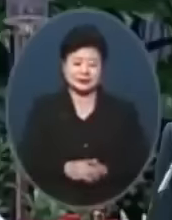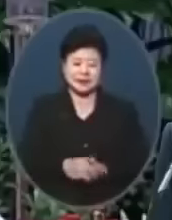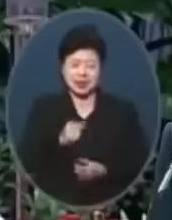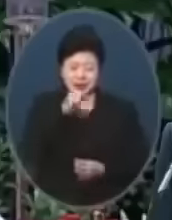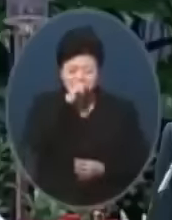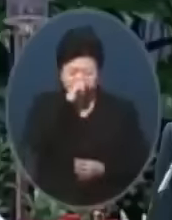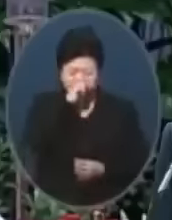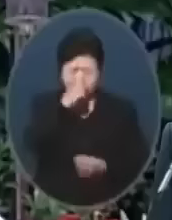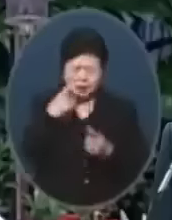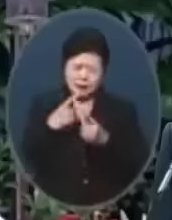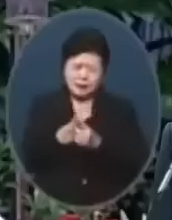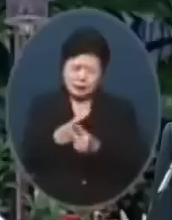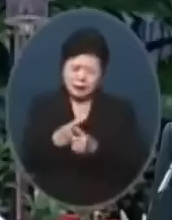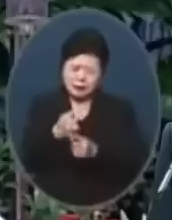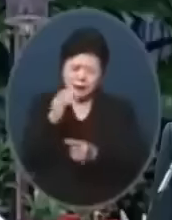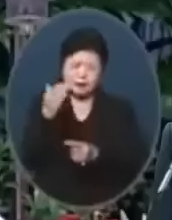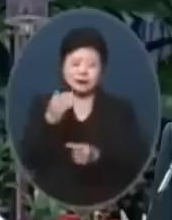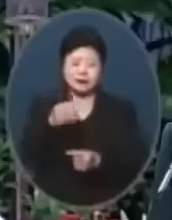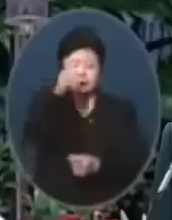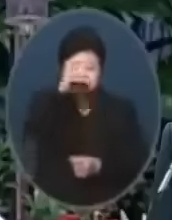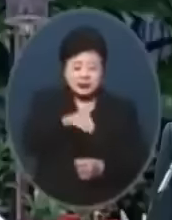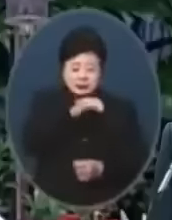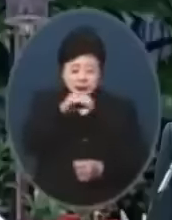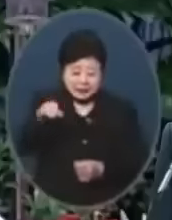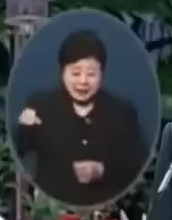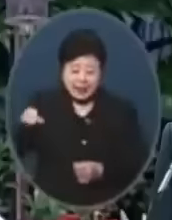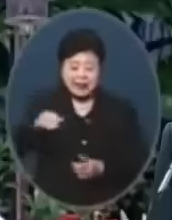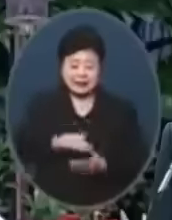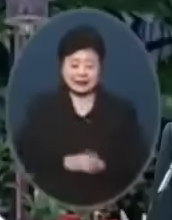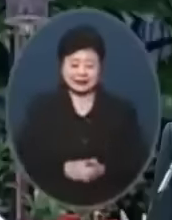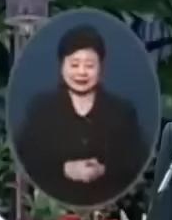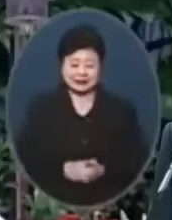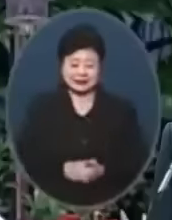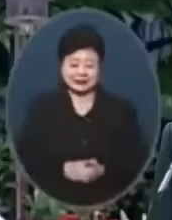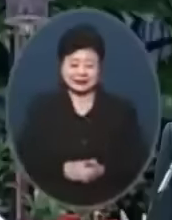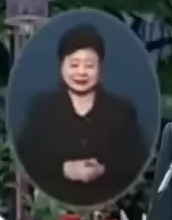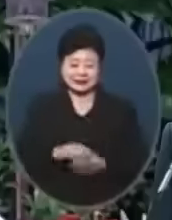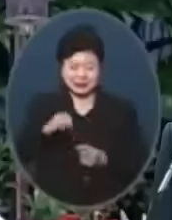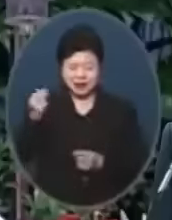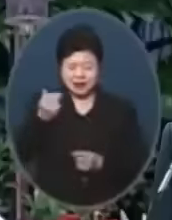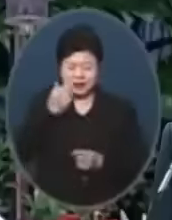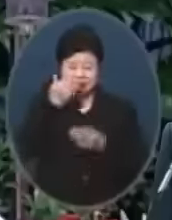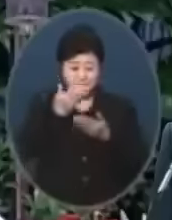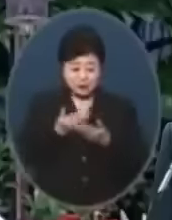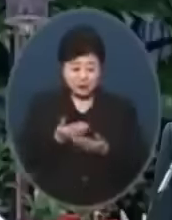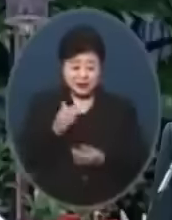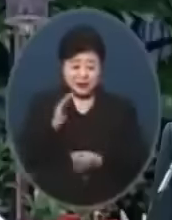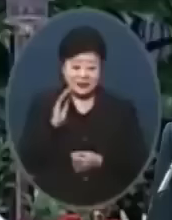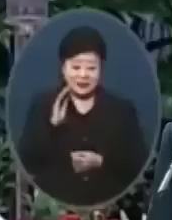선하게 되도록 십자가와 4차원 영성을 우리에게 주시는 것입니다.